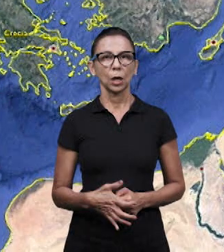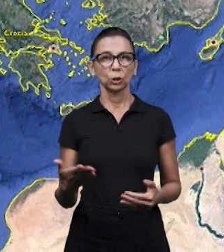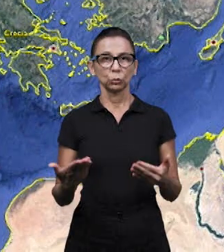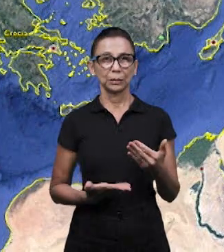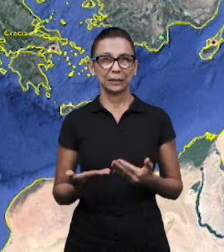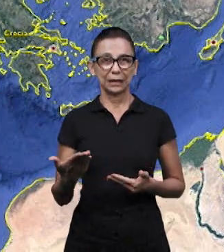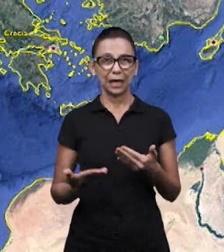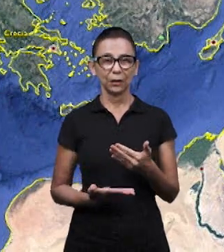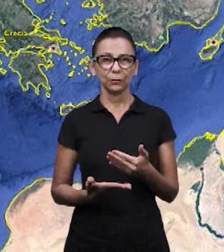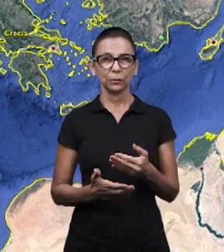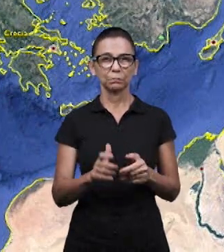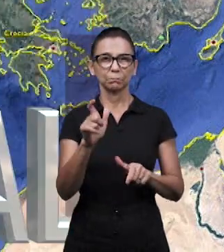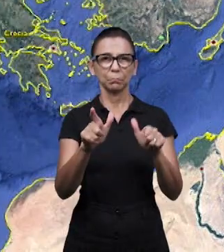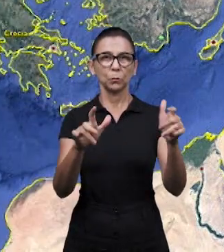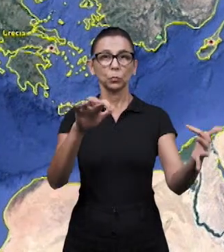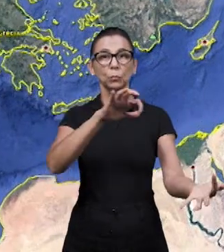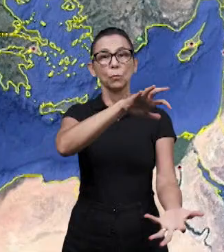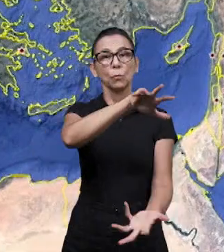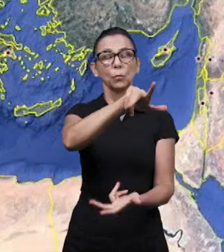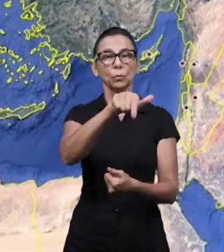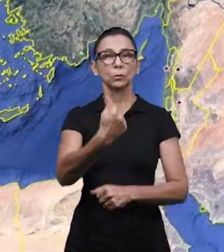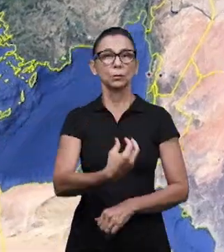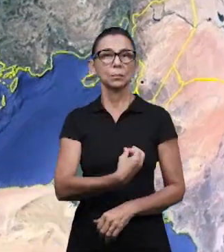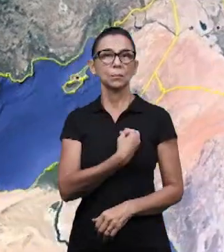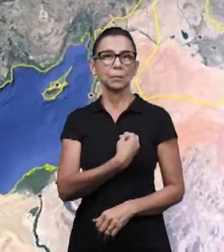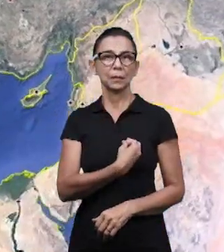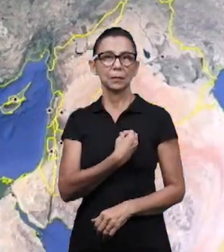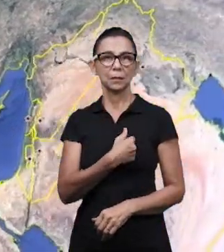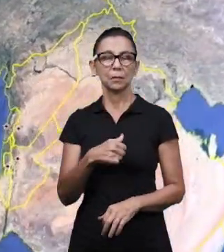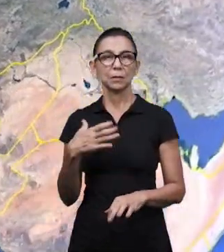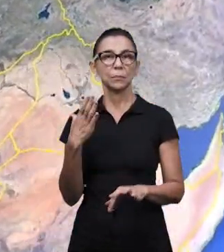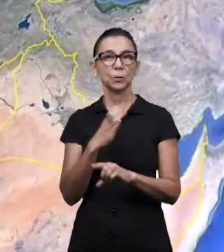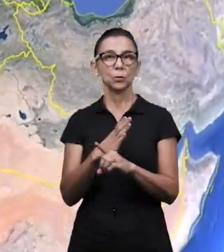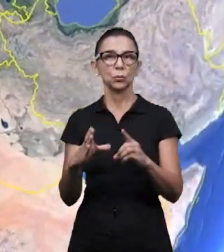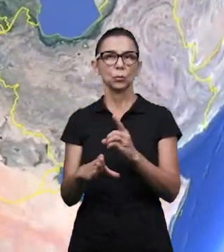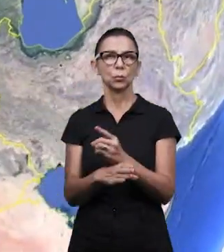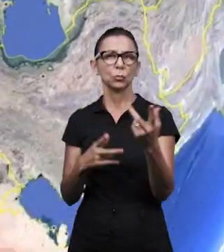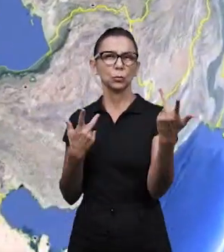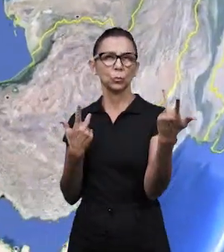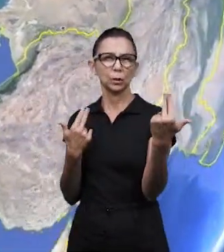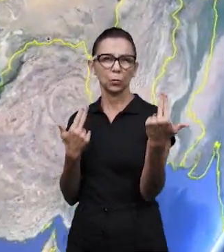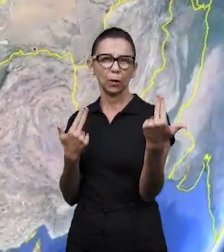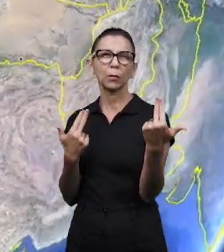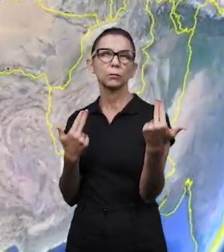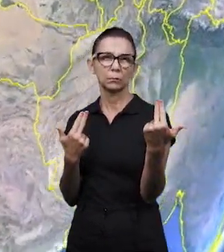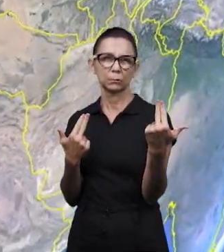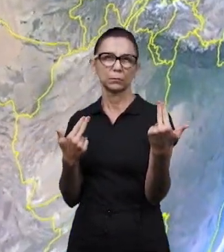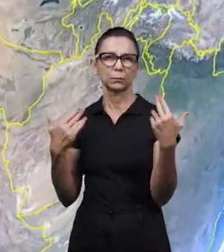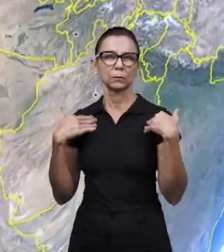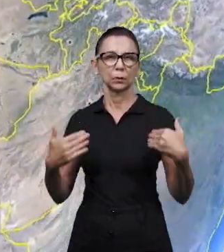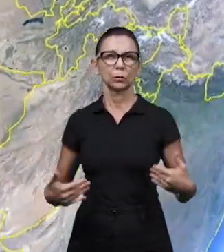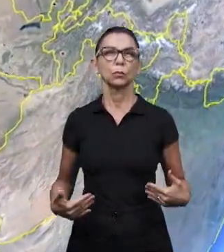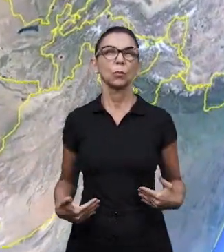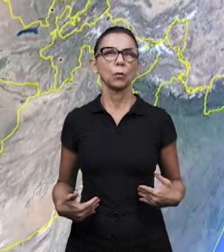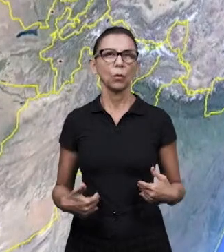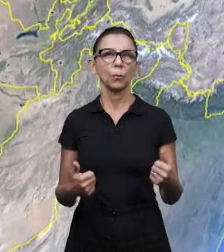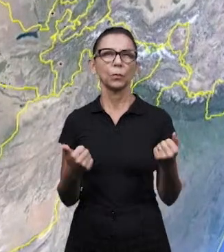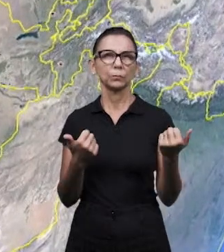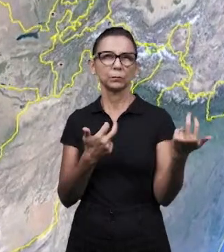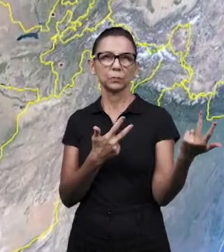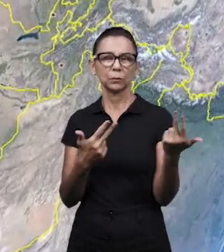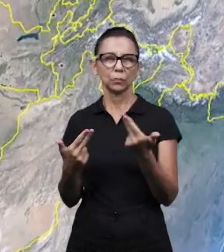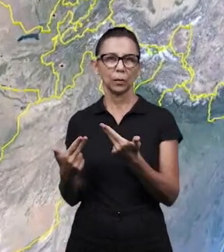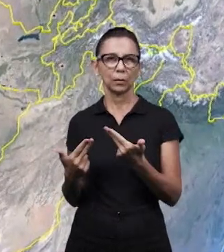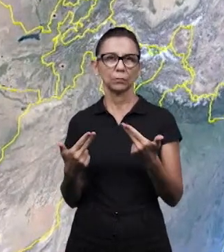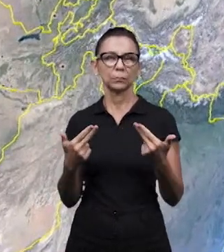Des frères et sœurs de toutes les parties du monde participent au même culte, ensemble, dans un même corps et dans un même